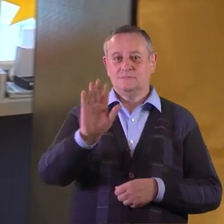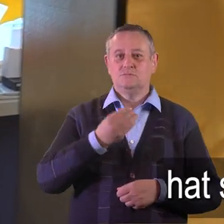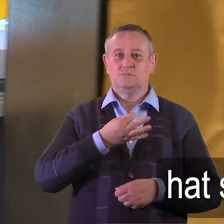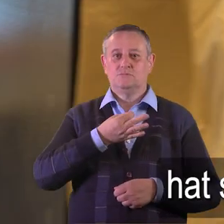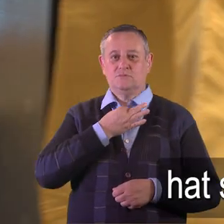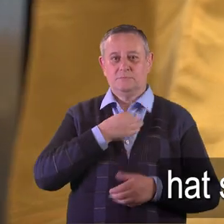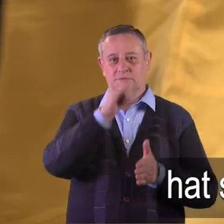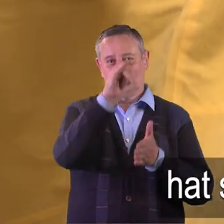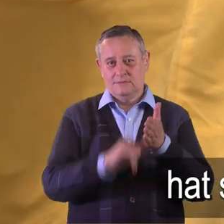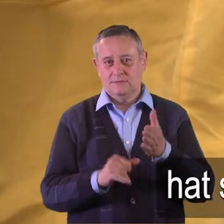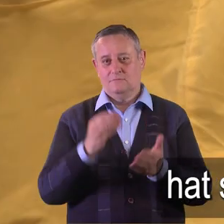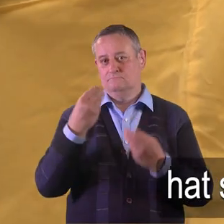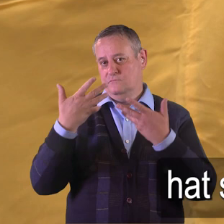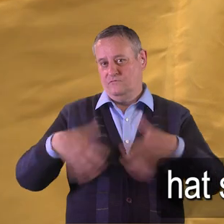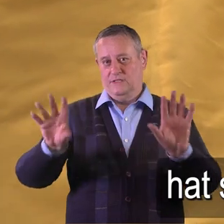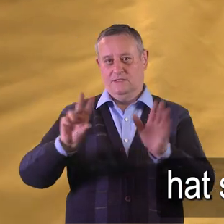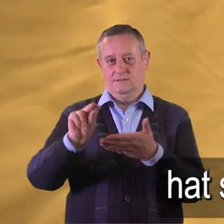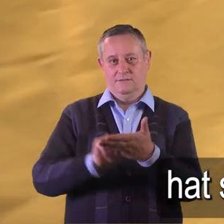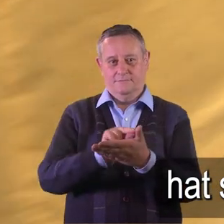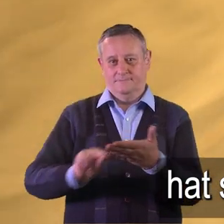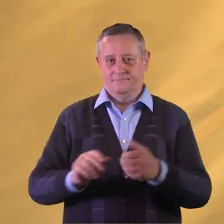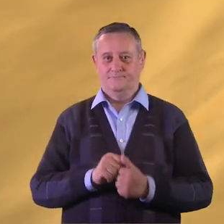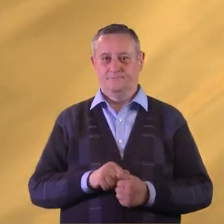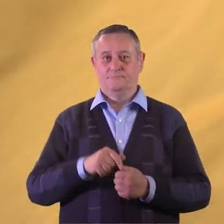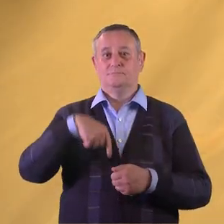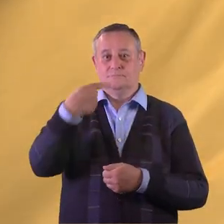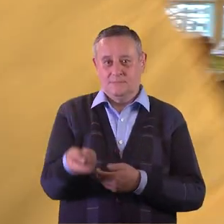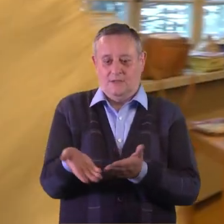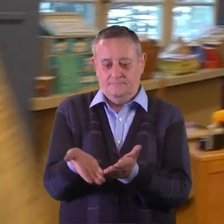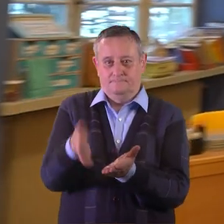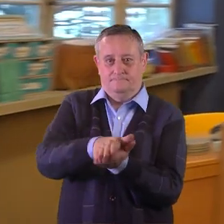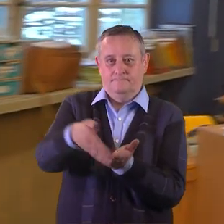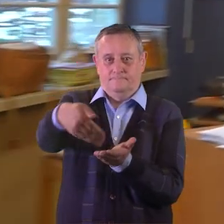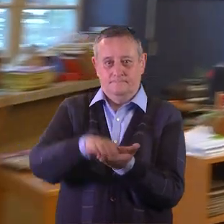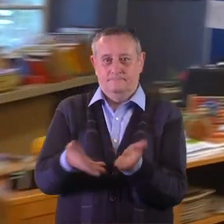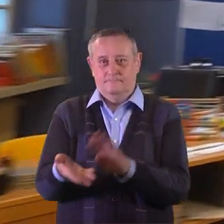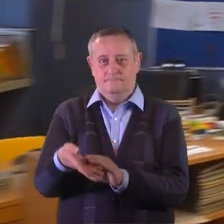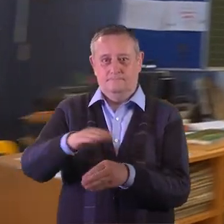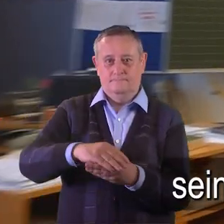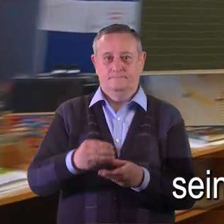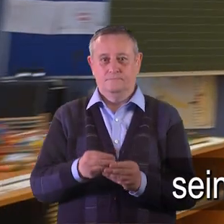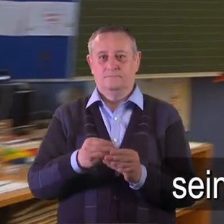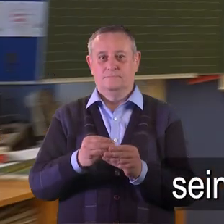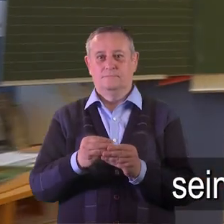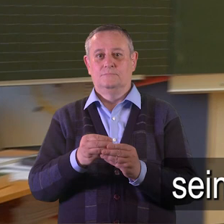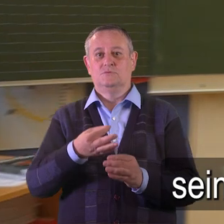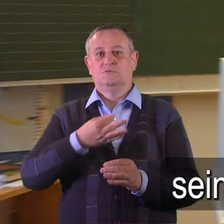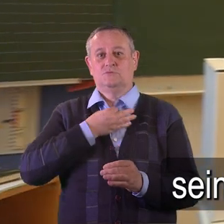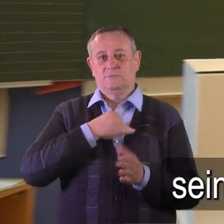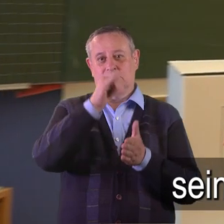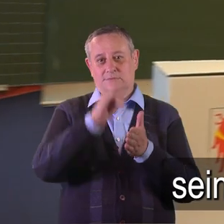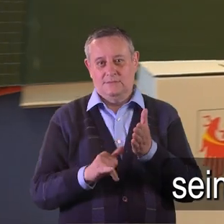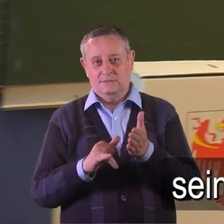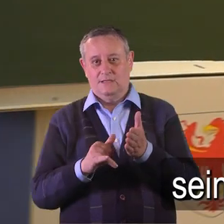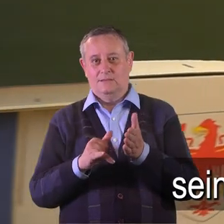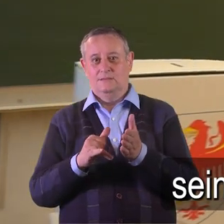Herr Müller hat seinen Stimmzettel fertig ausgefüllt dann faltet Herr Müller seinen Stimmzettel wieder